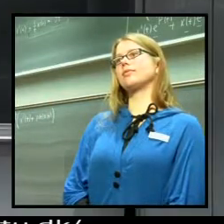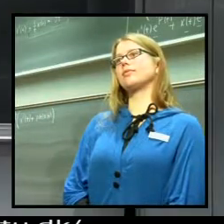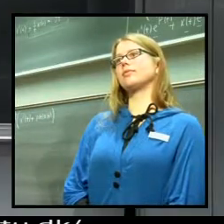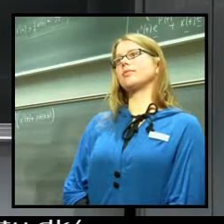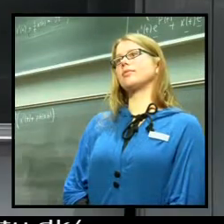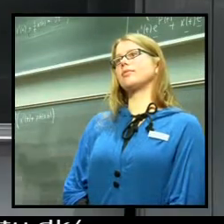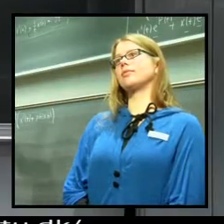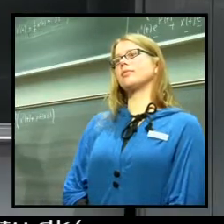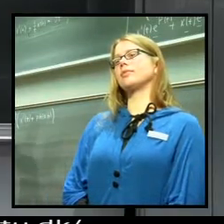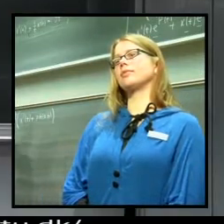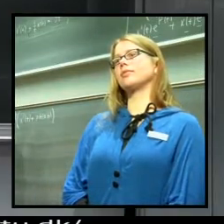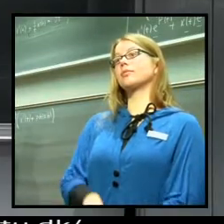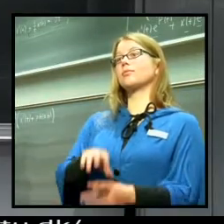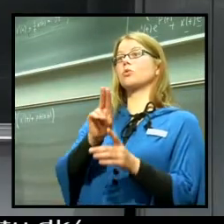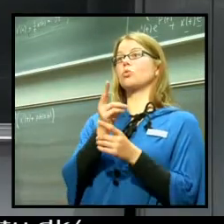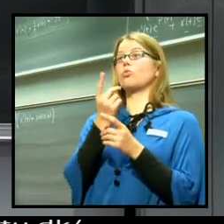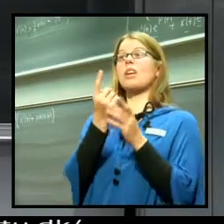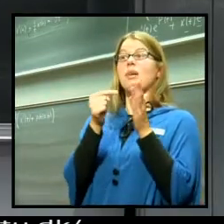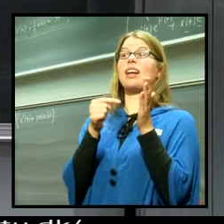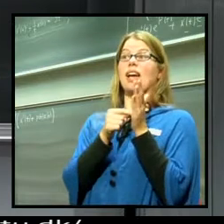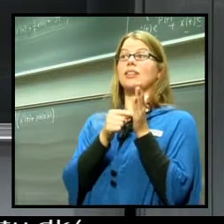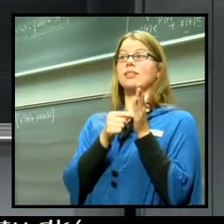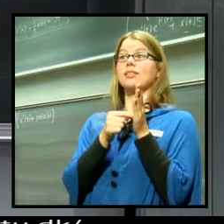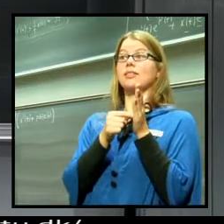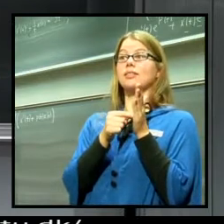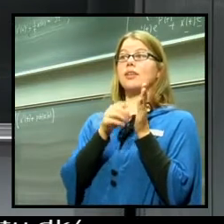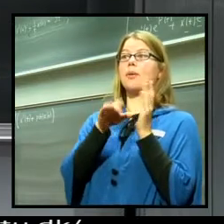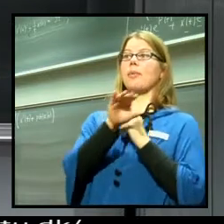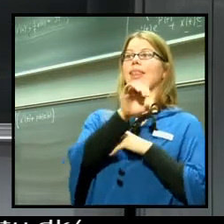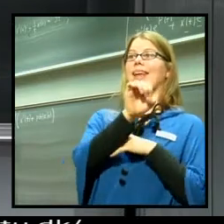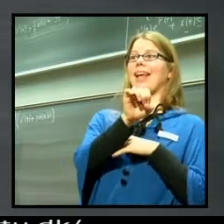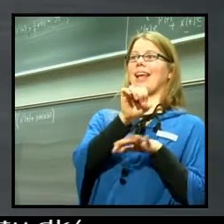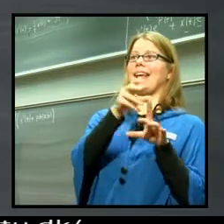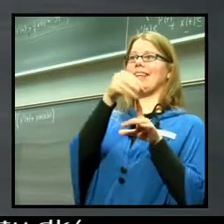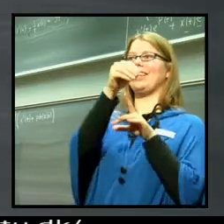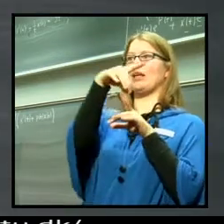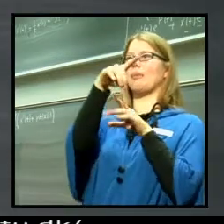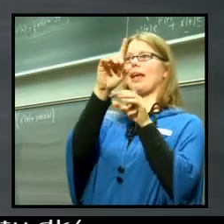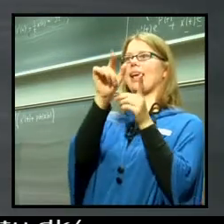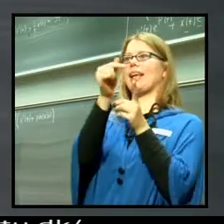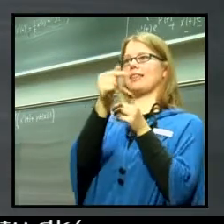deroppe, den er nu bare ganget med e i p af t.